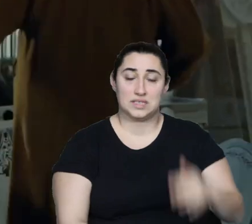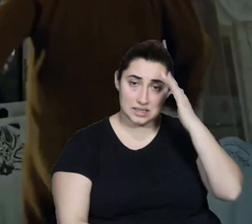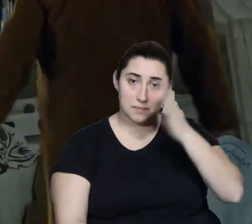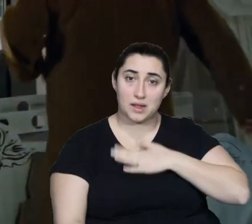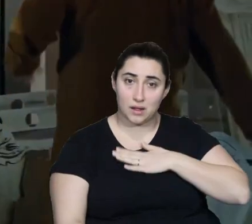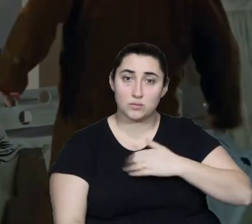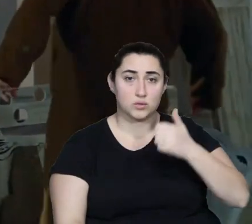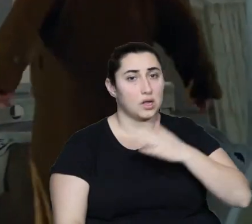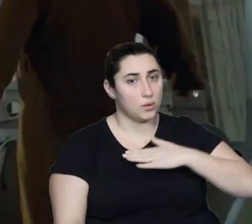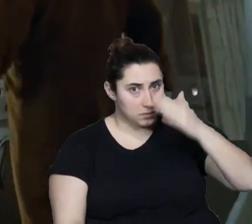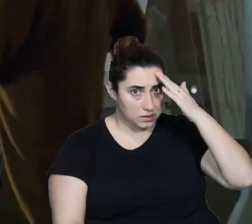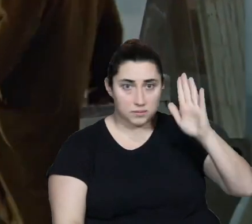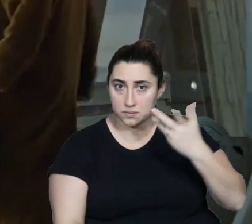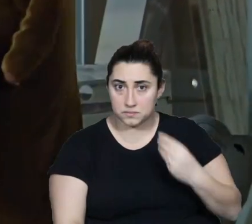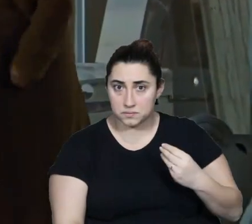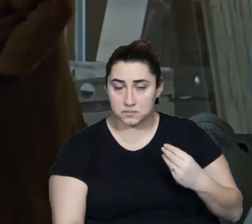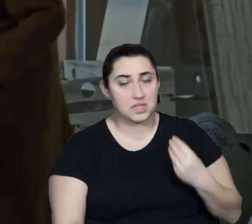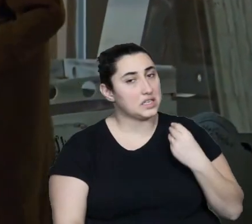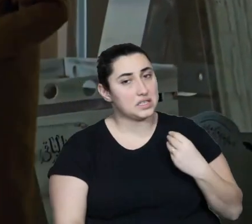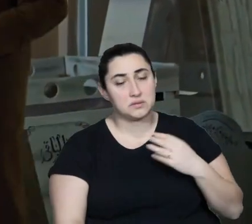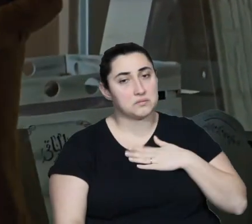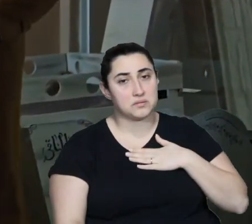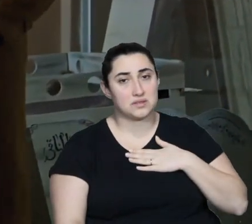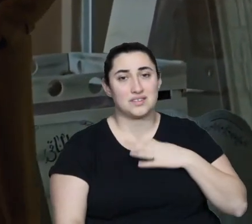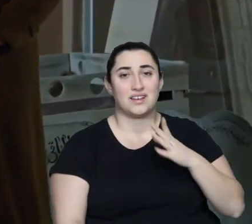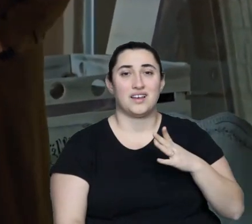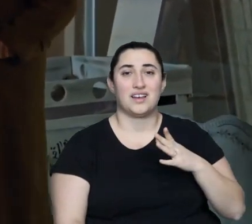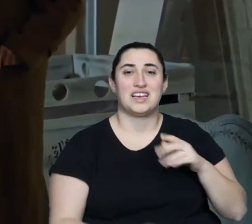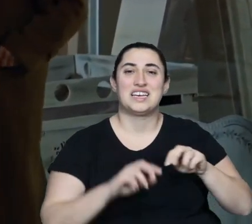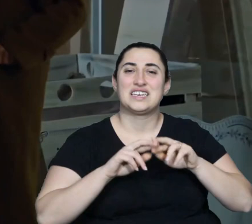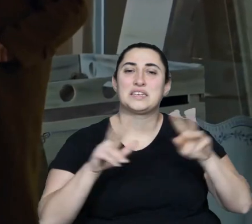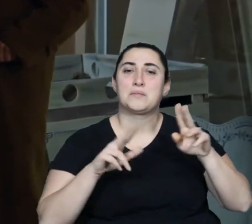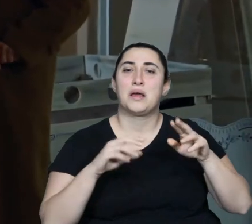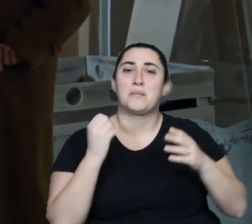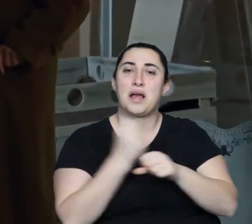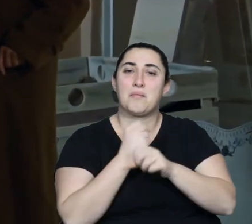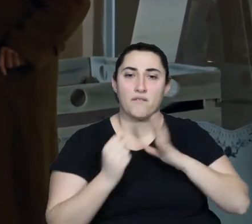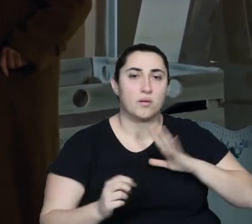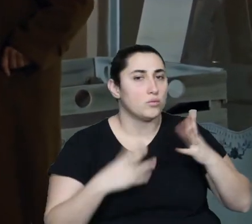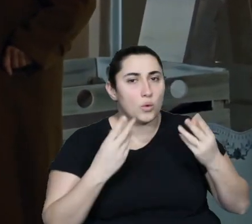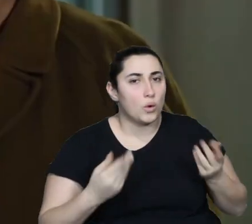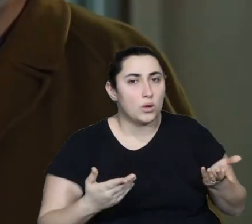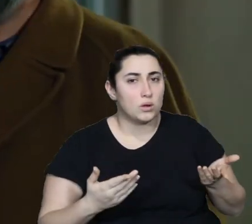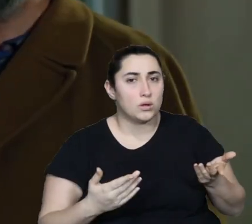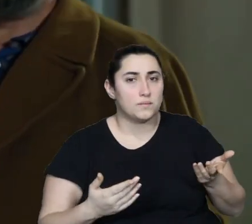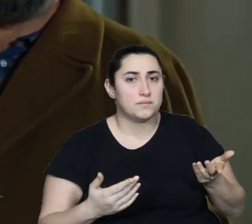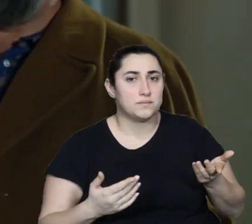Selamun aleyküm usta. Aleyküm selam. Ne yapıyorsun, iyi misin? İyilik, sağlık. Kırık mermerin var mı ya? Ne yapacaksın kırık mermeri?